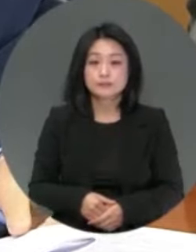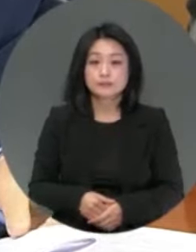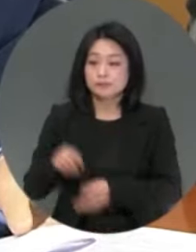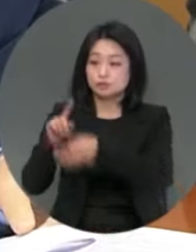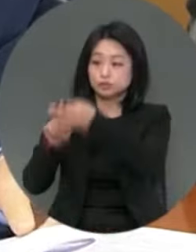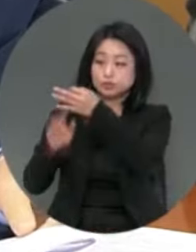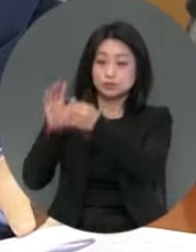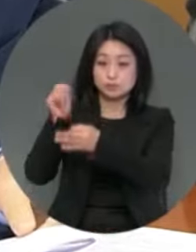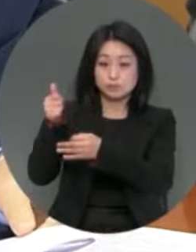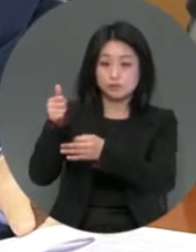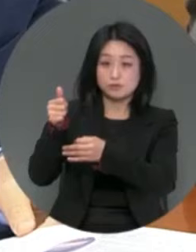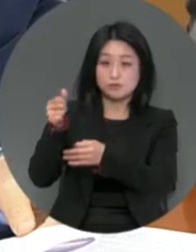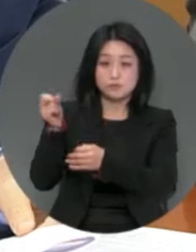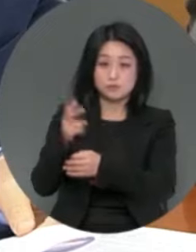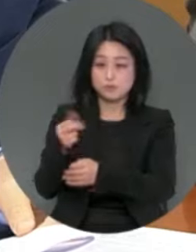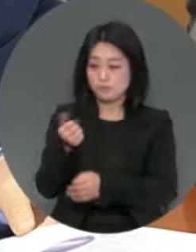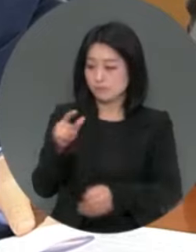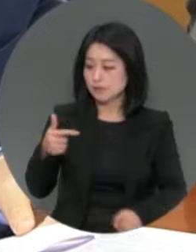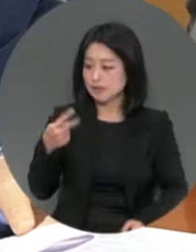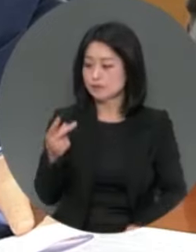윤석열 대통령하고 한동훈